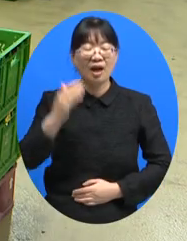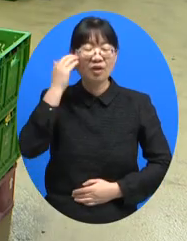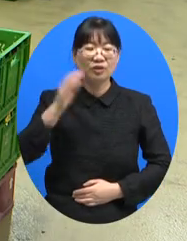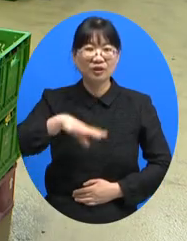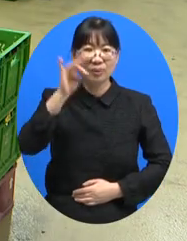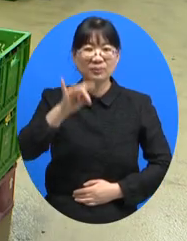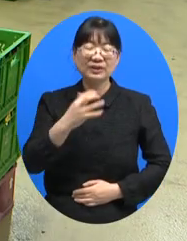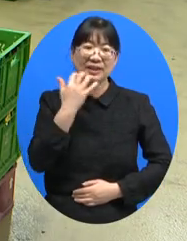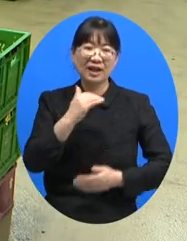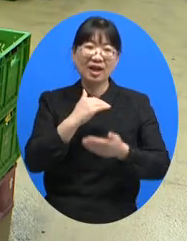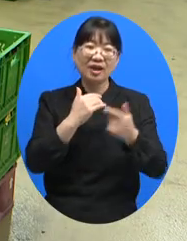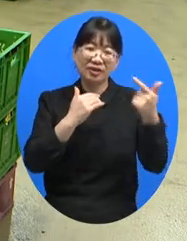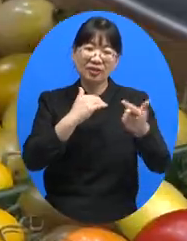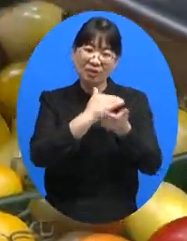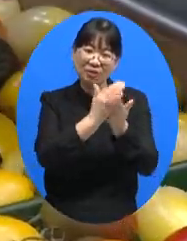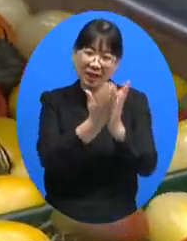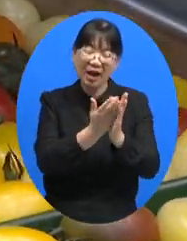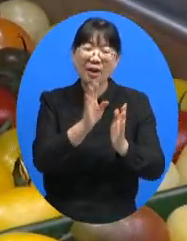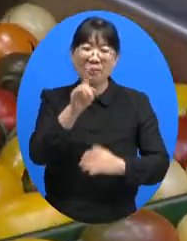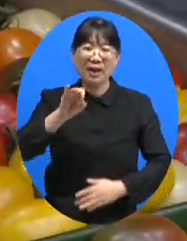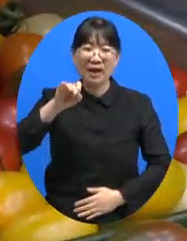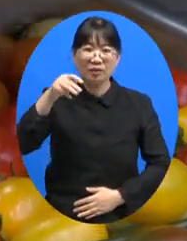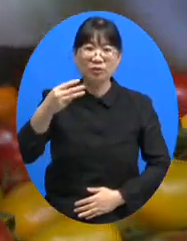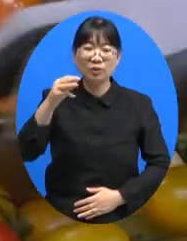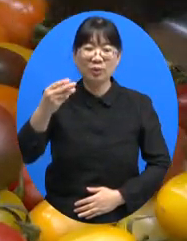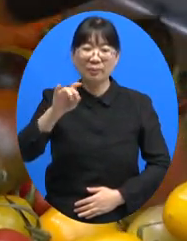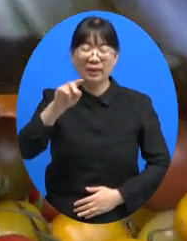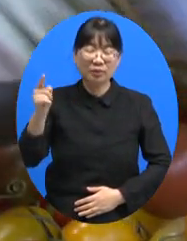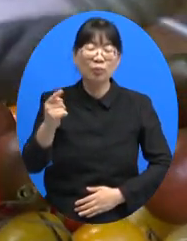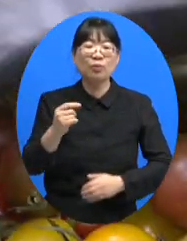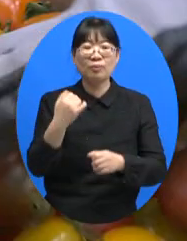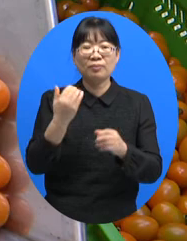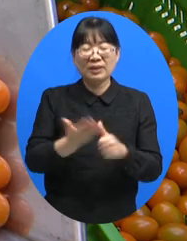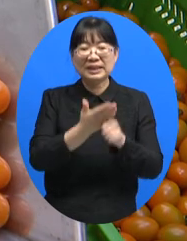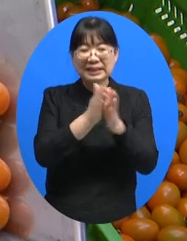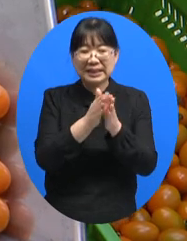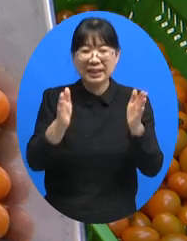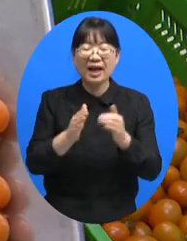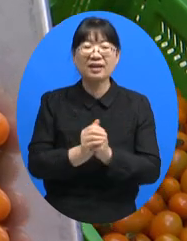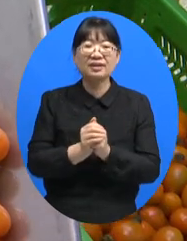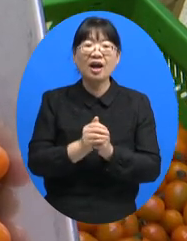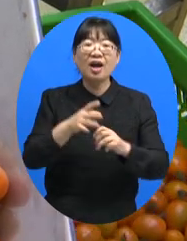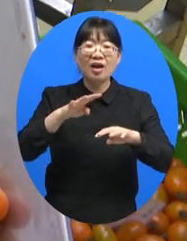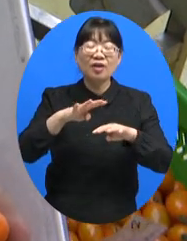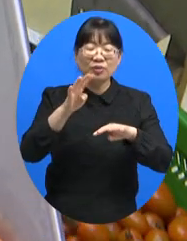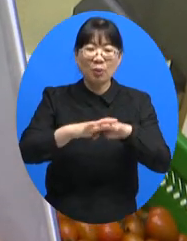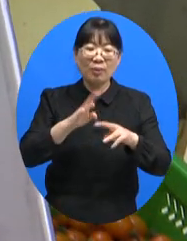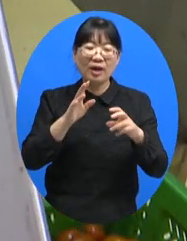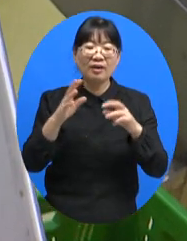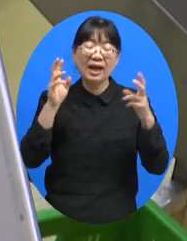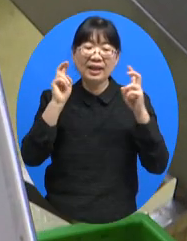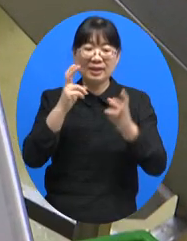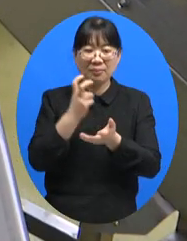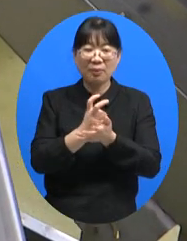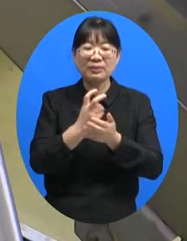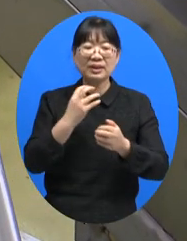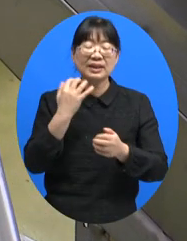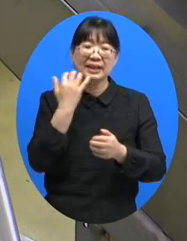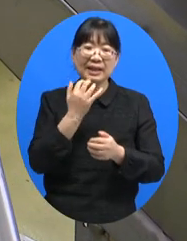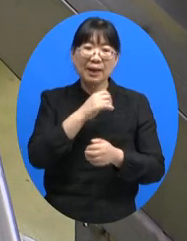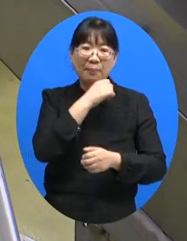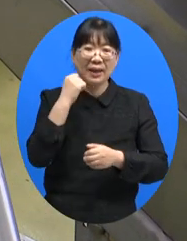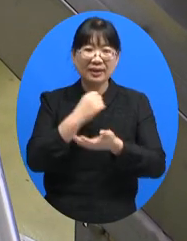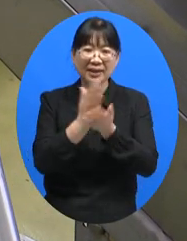국내 처음으로 6빛깔 방울토마토를 재배하기 시작한 농업회사법인. 색깔에 따라 맛과 영양 성분 또한 다양한 게 특징입니다.